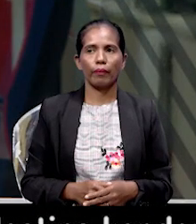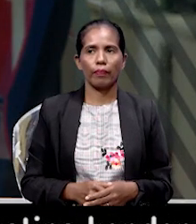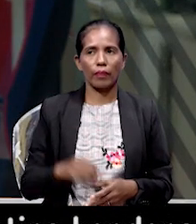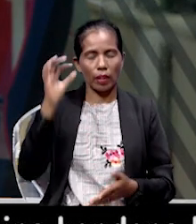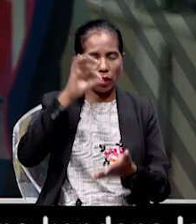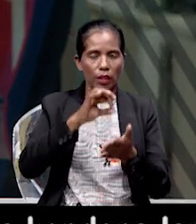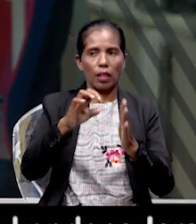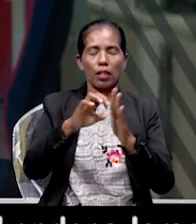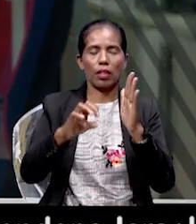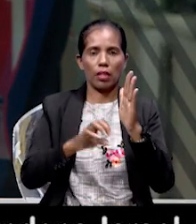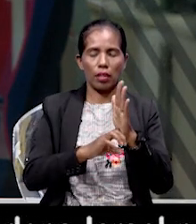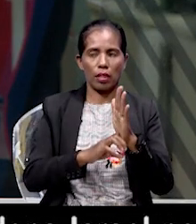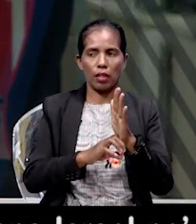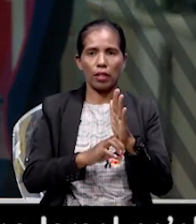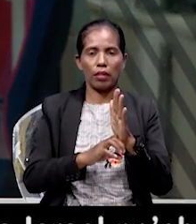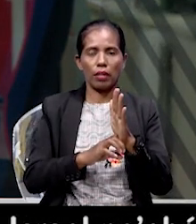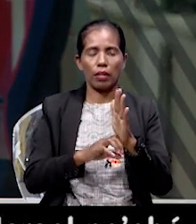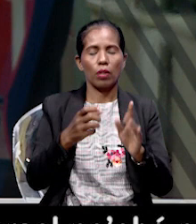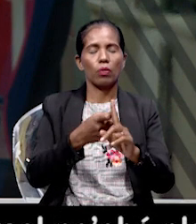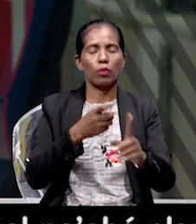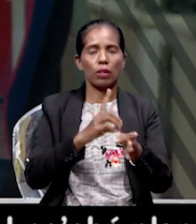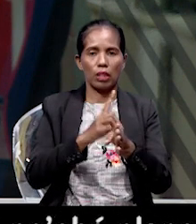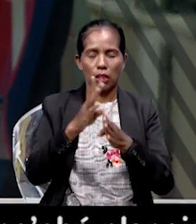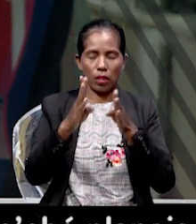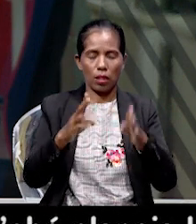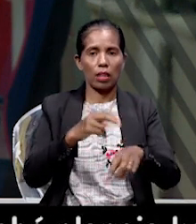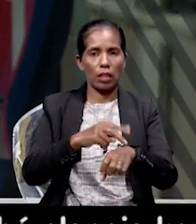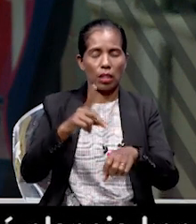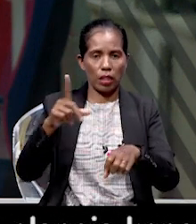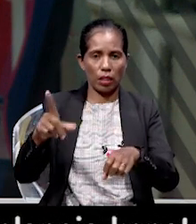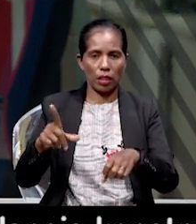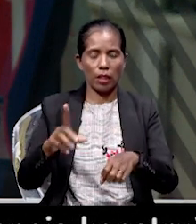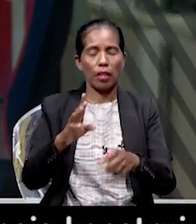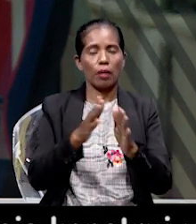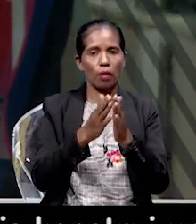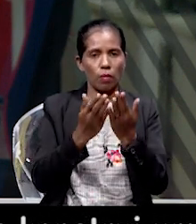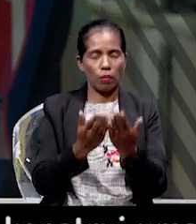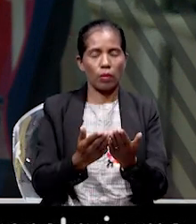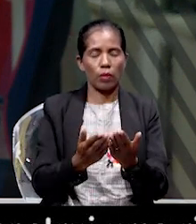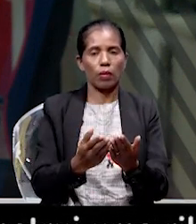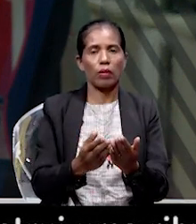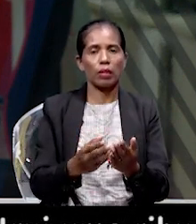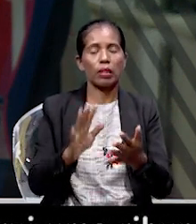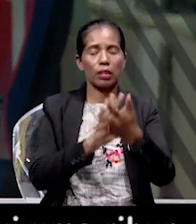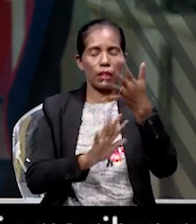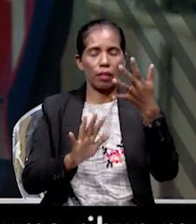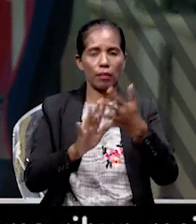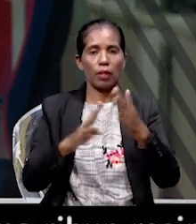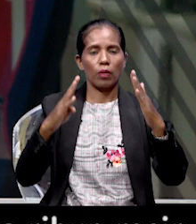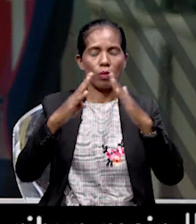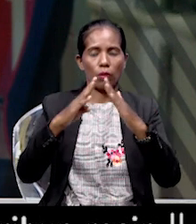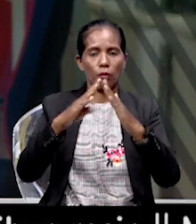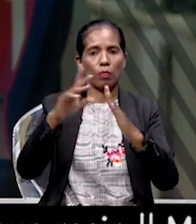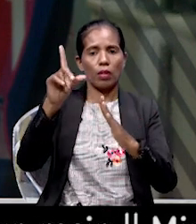Secretaria de Estado de Arte e Cultura, Lihusi, Diretor de Direção Nacional Biblioteca no Museu, inaugura Uma-Lisan iha